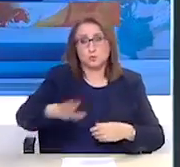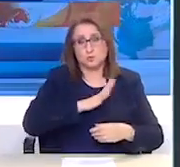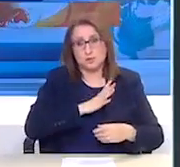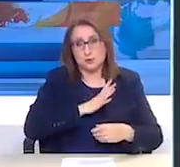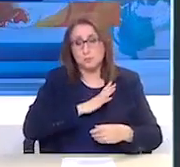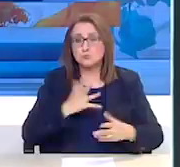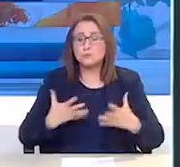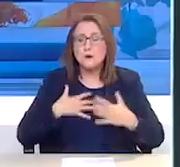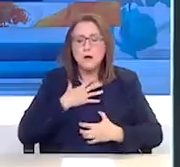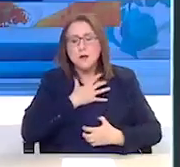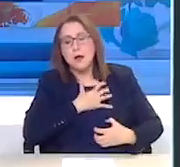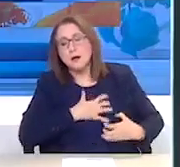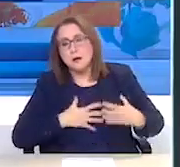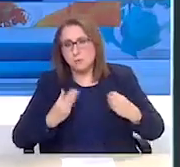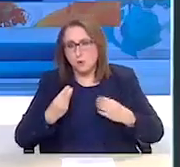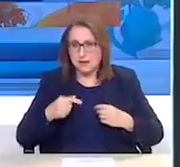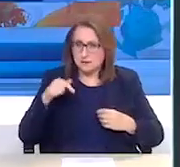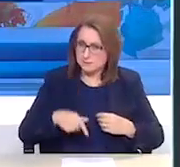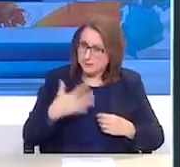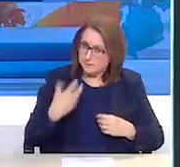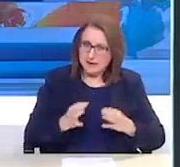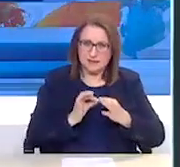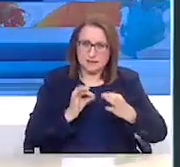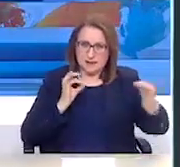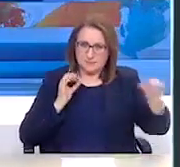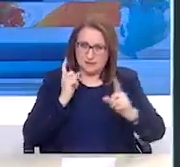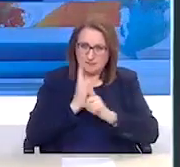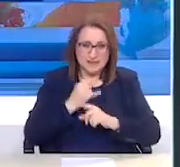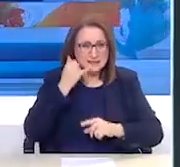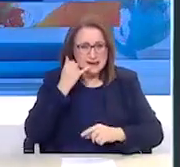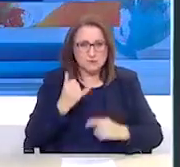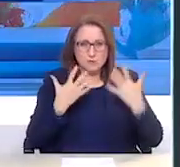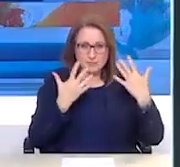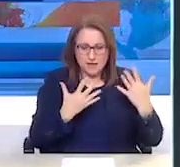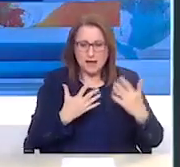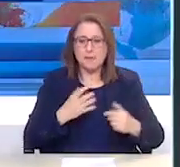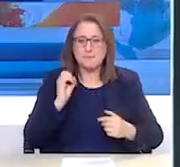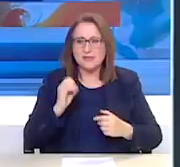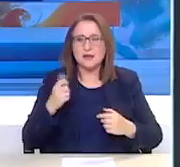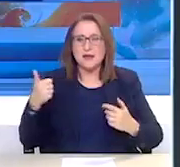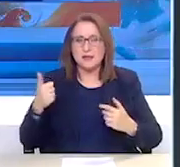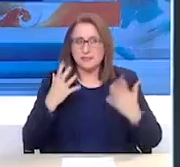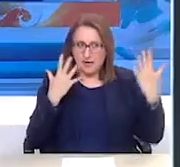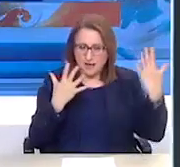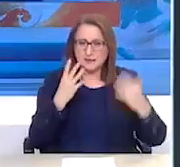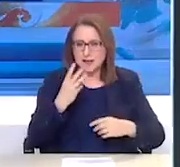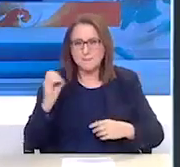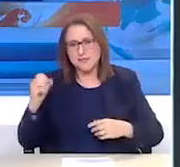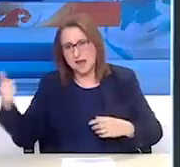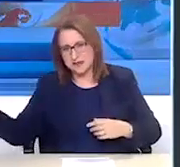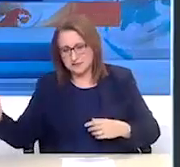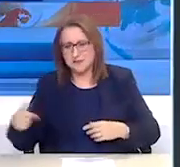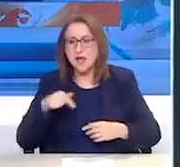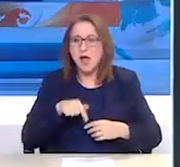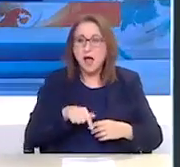γραμμή ψυχοκοινωνικής υποστήριξης 10306. Ο κορονοϊός μας έχει φέρει όλους αντιμέτωπους με μια